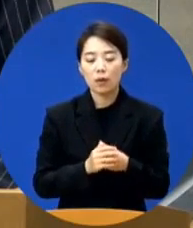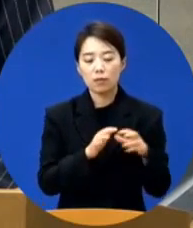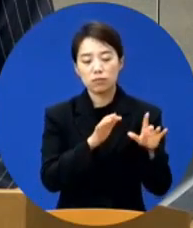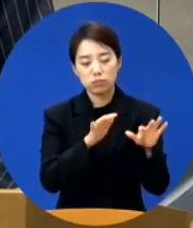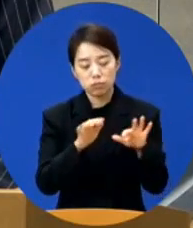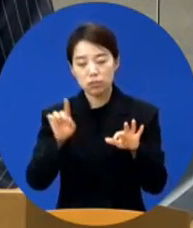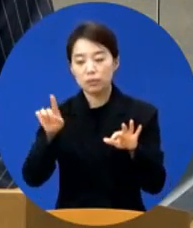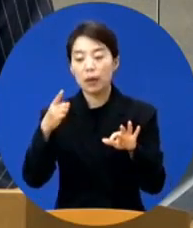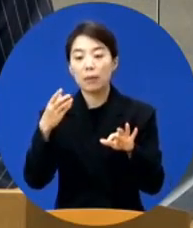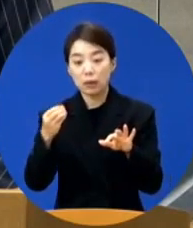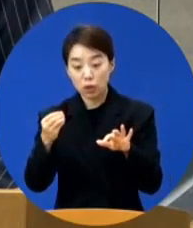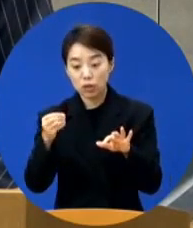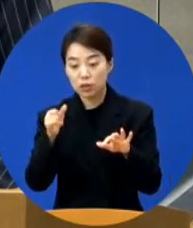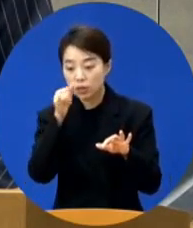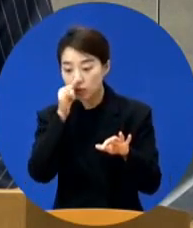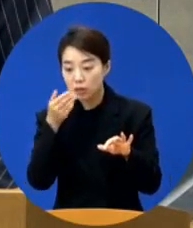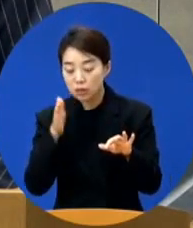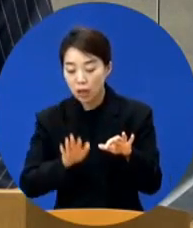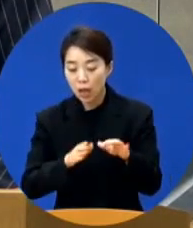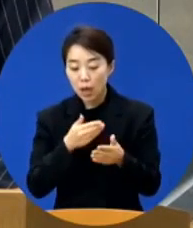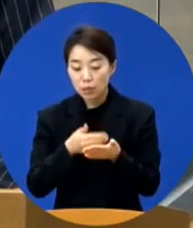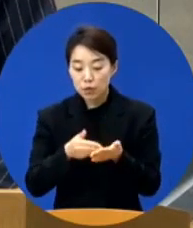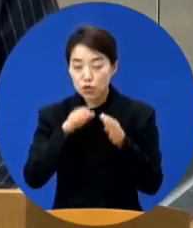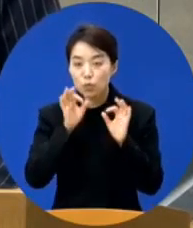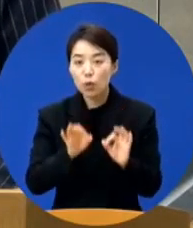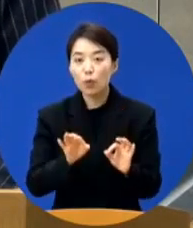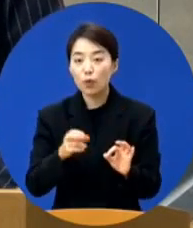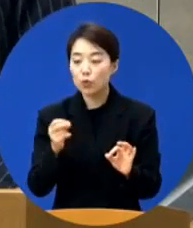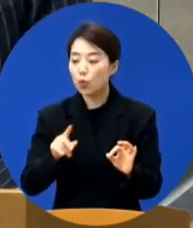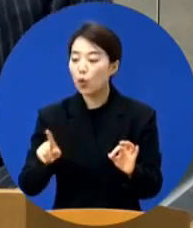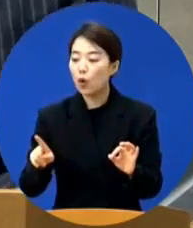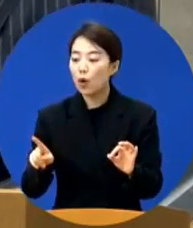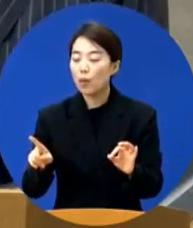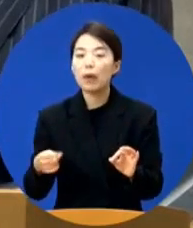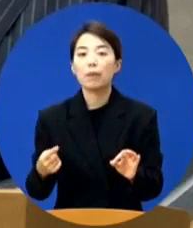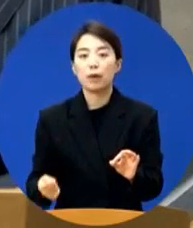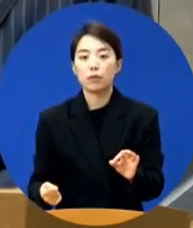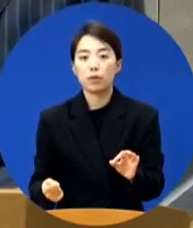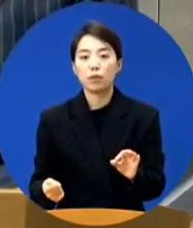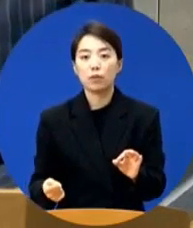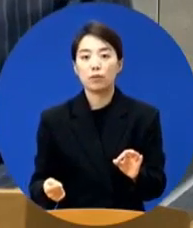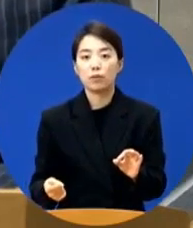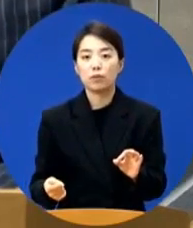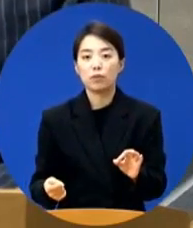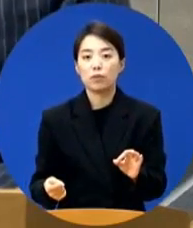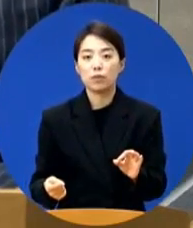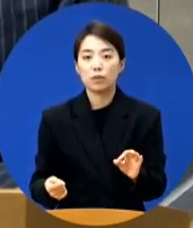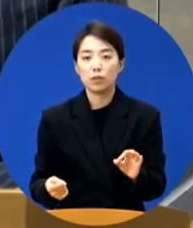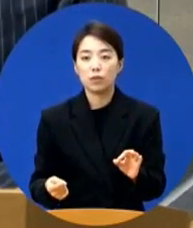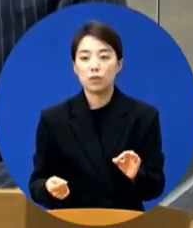원으로 바꿔놨는데 미술에 보게 되면은 거기는 아직도 100만 원입니다.